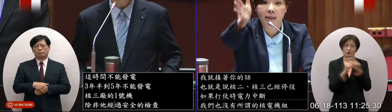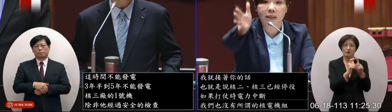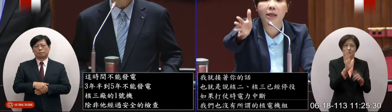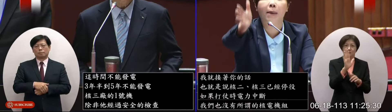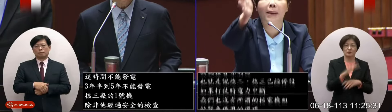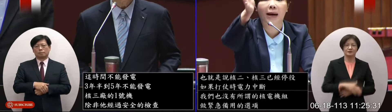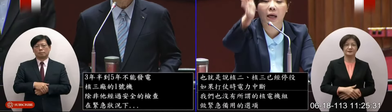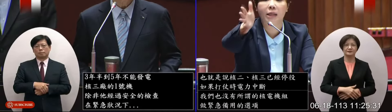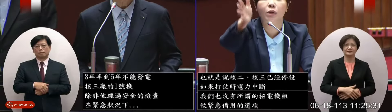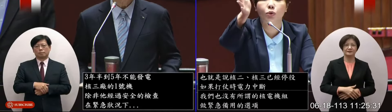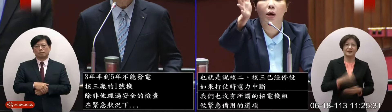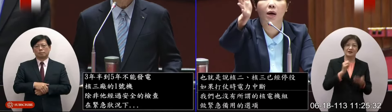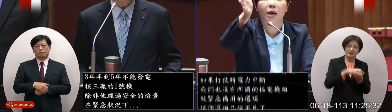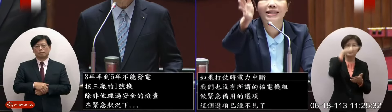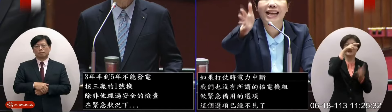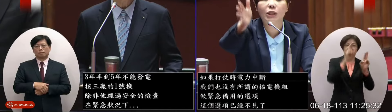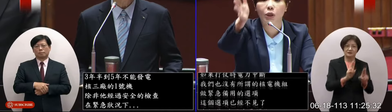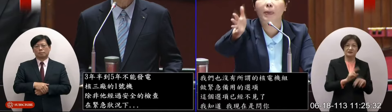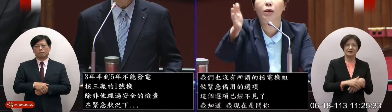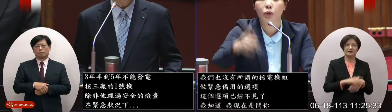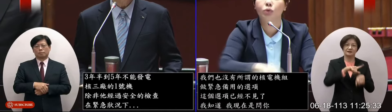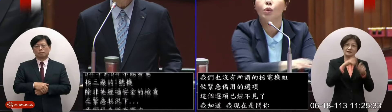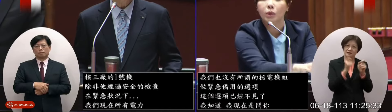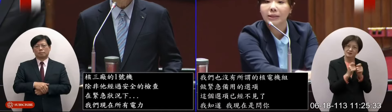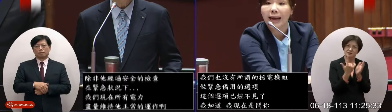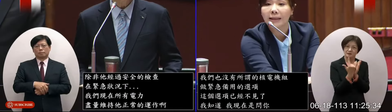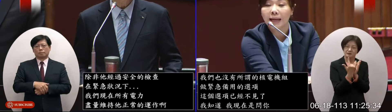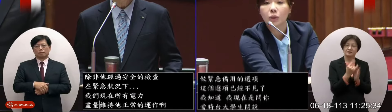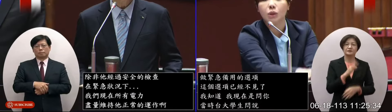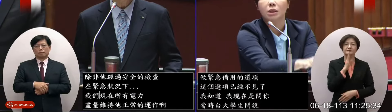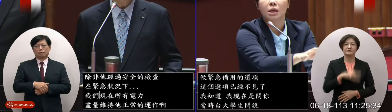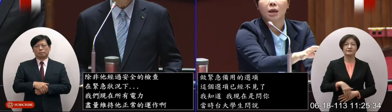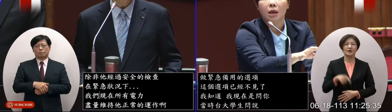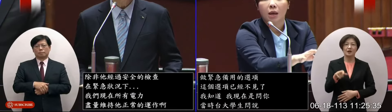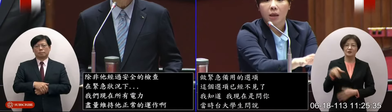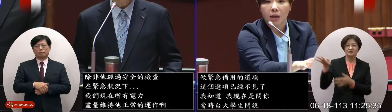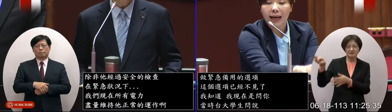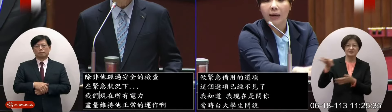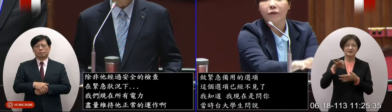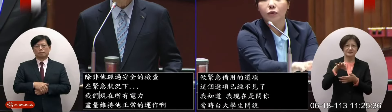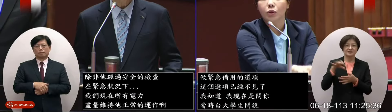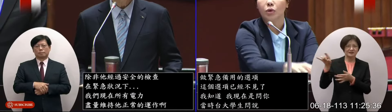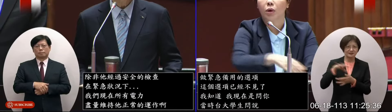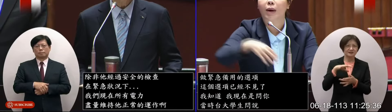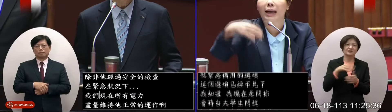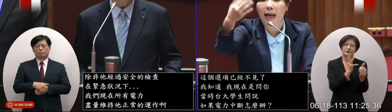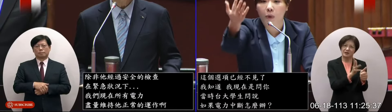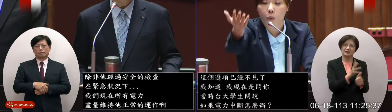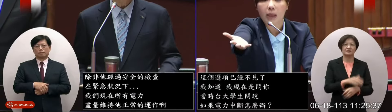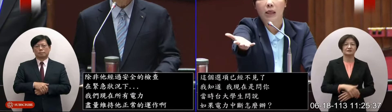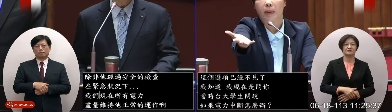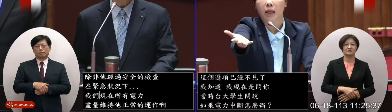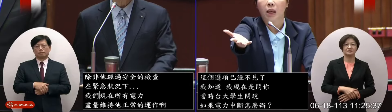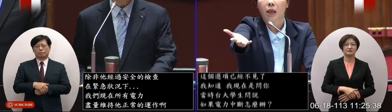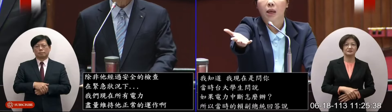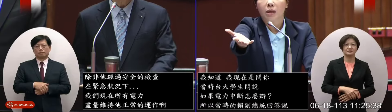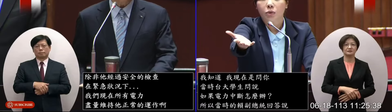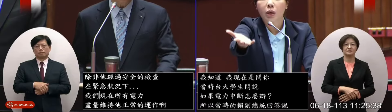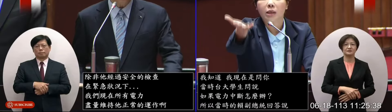我们是要把核电做暂时备用学校。”所以我是拿当时赖副总统的话来问你